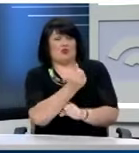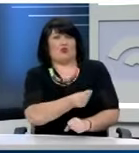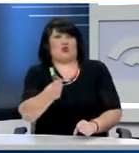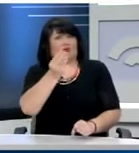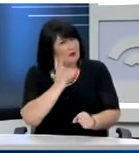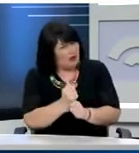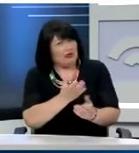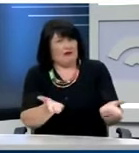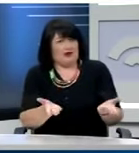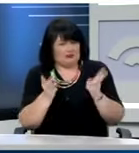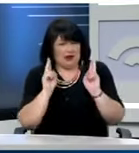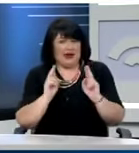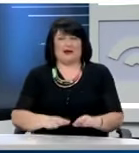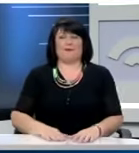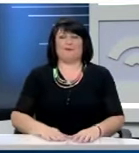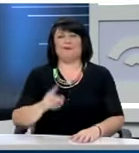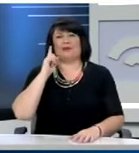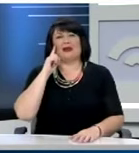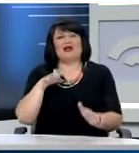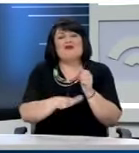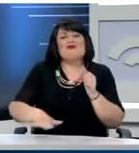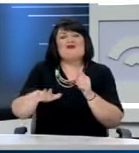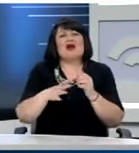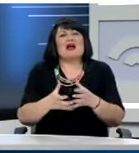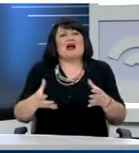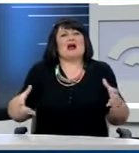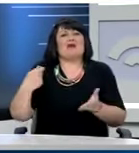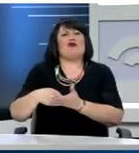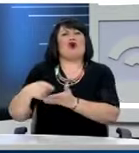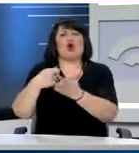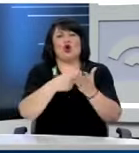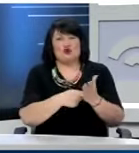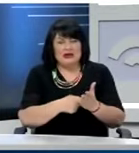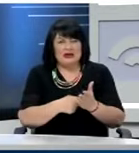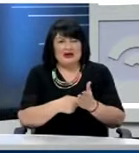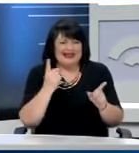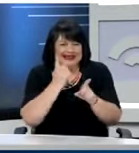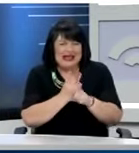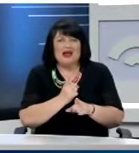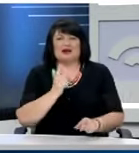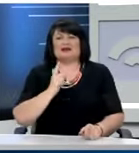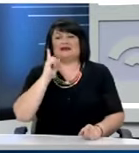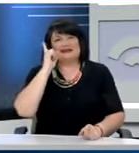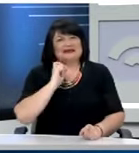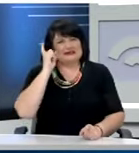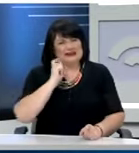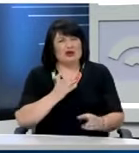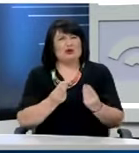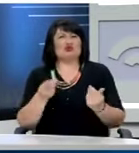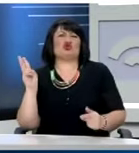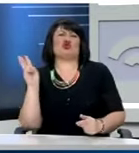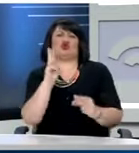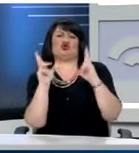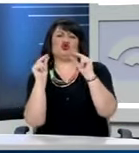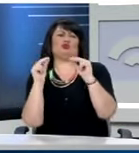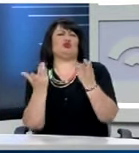γελιόμαστε. Η διεύρυνση της φορολογικής βάσης, ιδίως για όσους ξέρουμε πώς επικοινωνούμε με τους θεσμούς τόσα χρόνια,